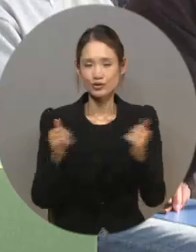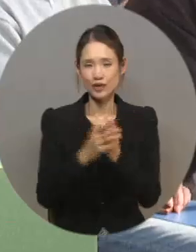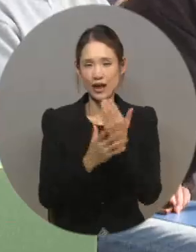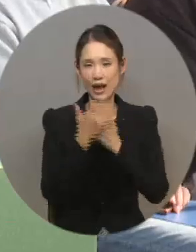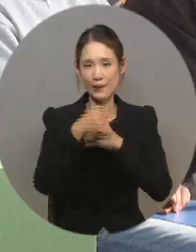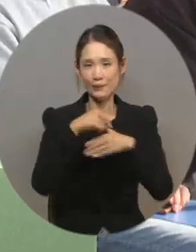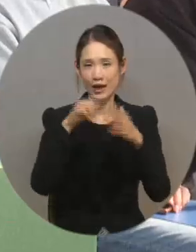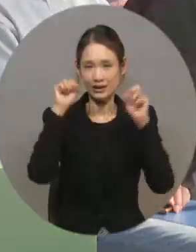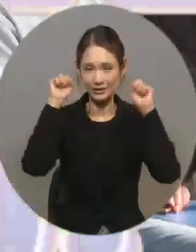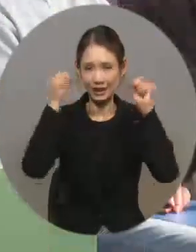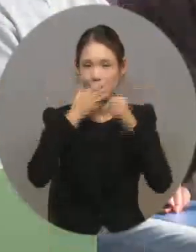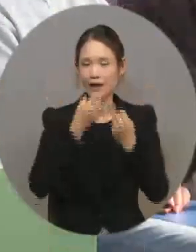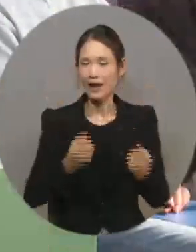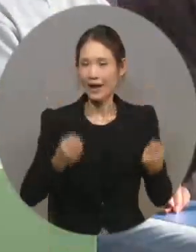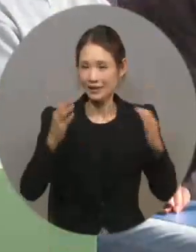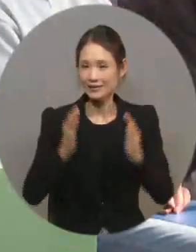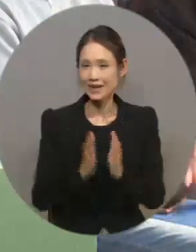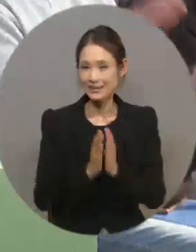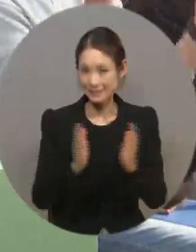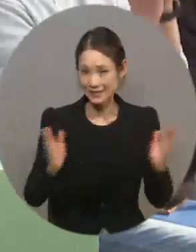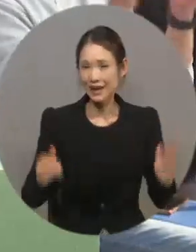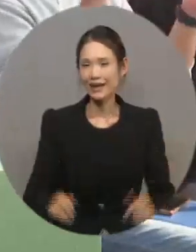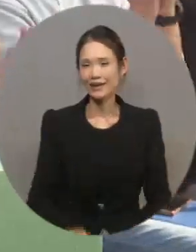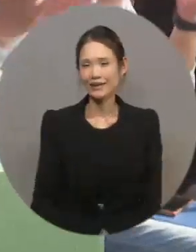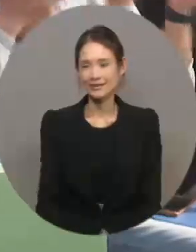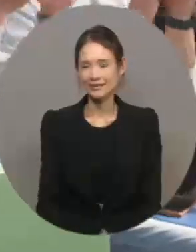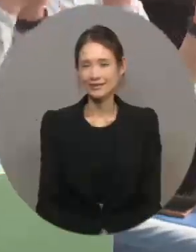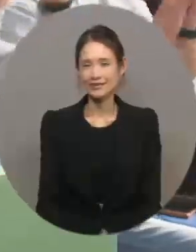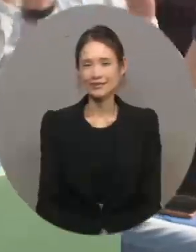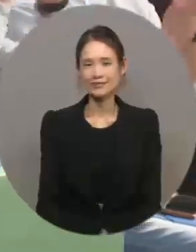체육 행사를 시작하도록 하겠습니다.